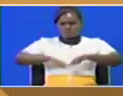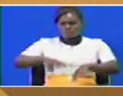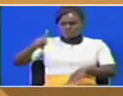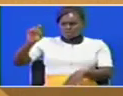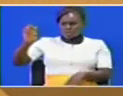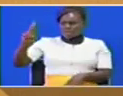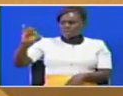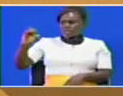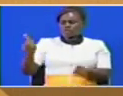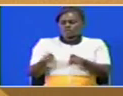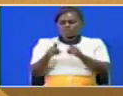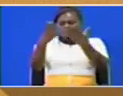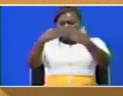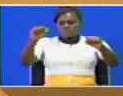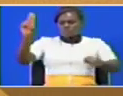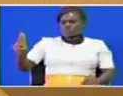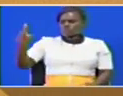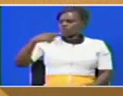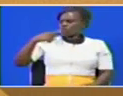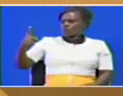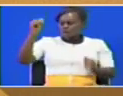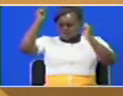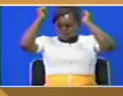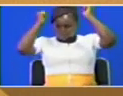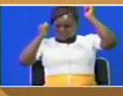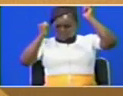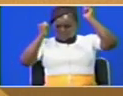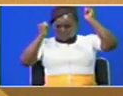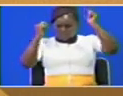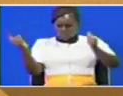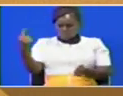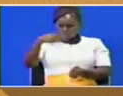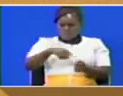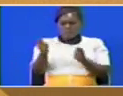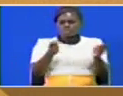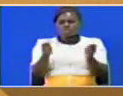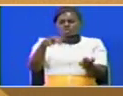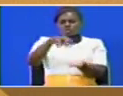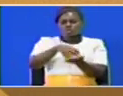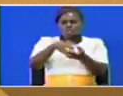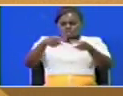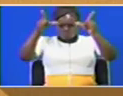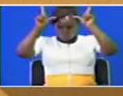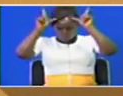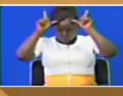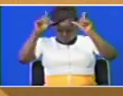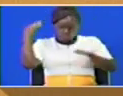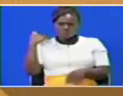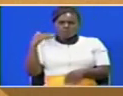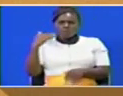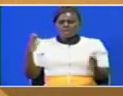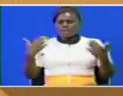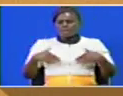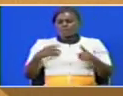hata Rais Uhuru Kenyatta kuagiza wanajeshi wa KDF kuingia na kukabiliana na wezi wa mifugo, wakazi katika kaunti